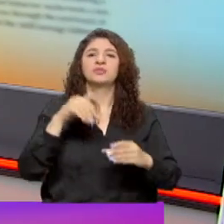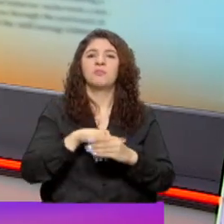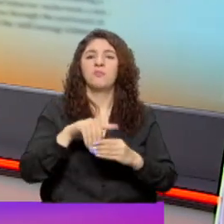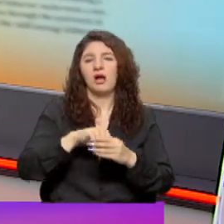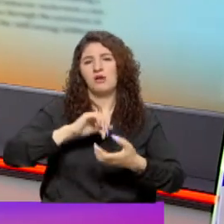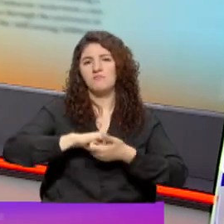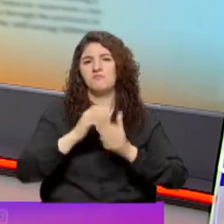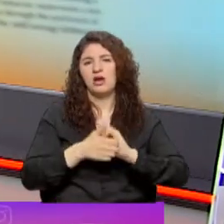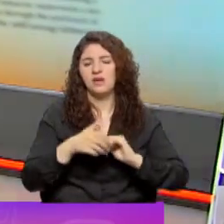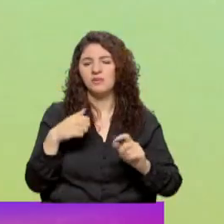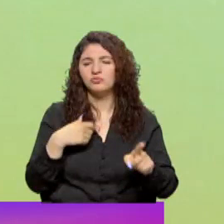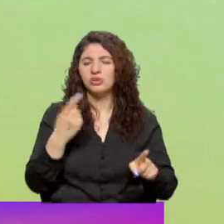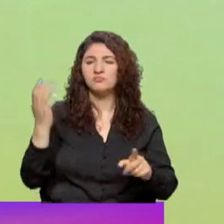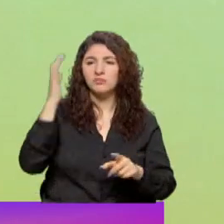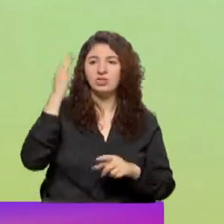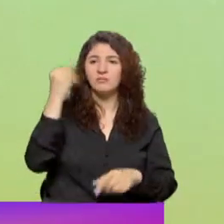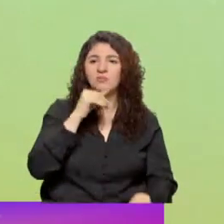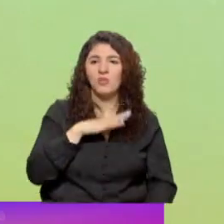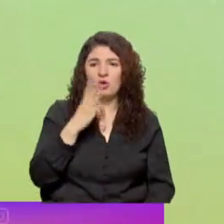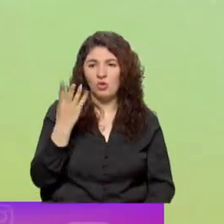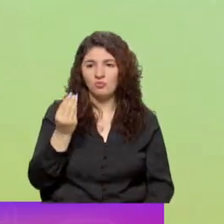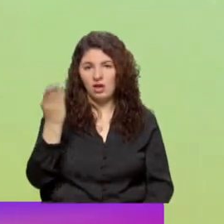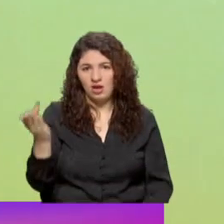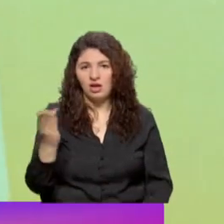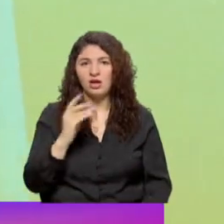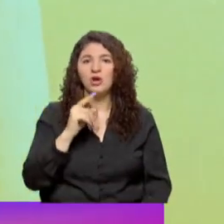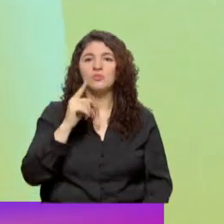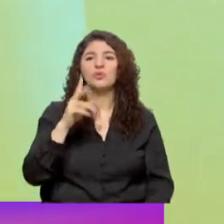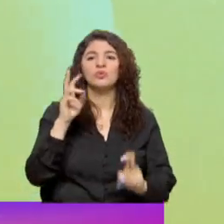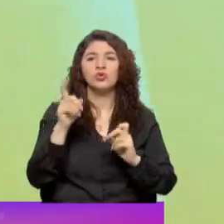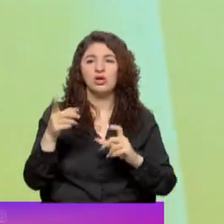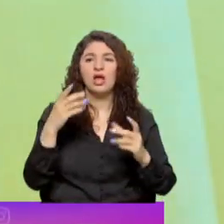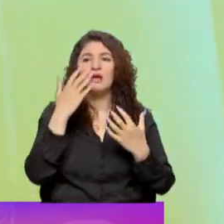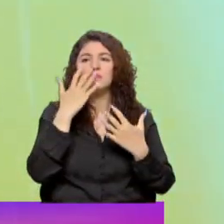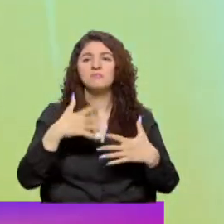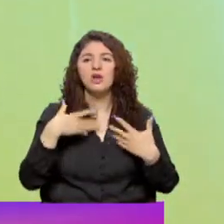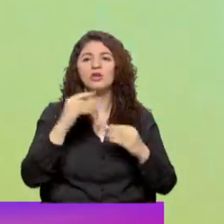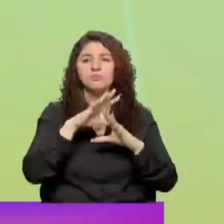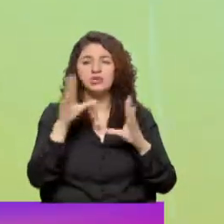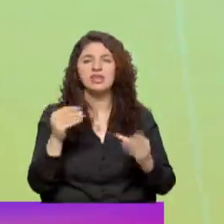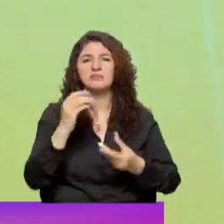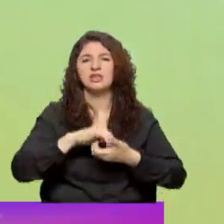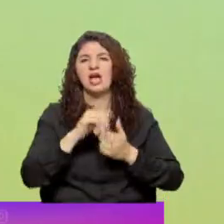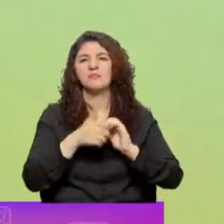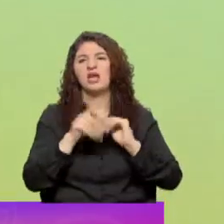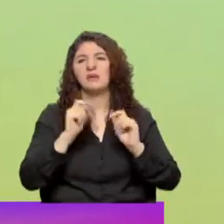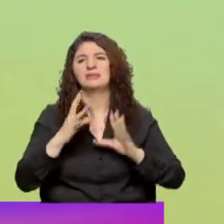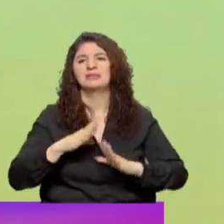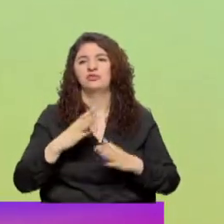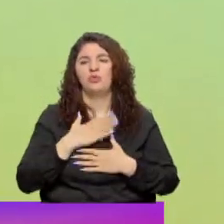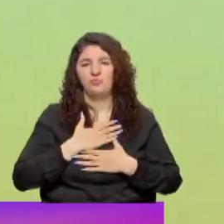Ben buradan ne bileyim başta Ekrem İmamoğlu olmak üzere bu konuya ilgi duyan Herkesin bir kampanya yürütmesini